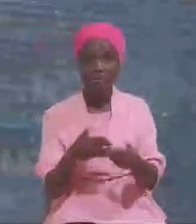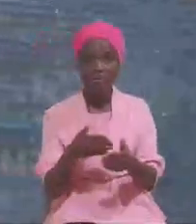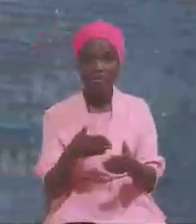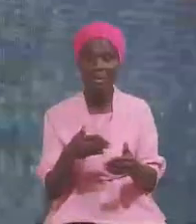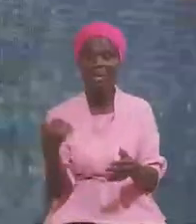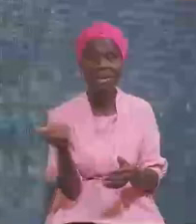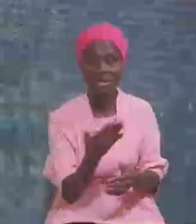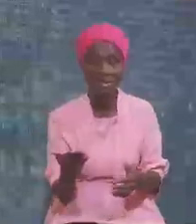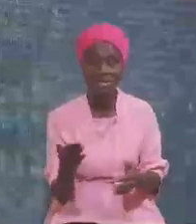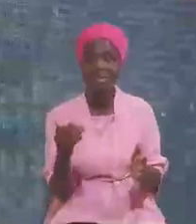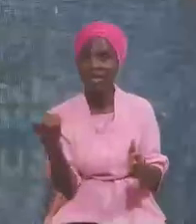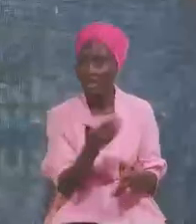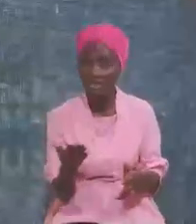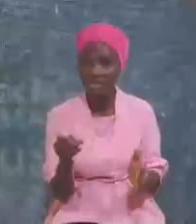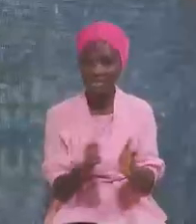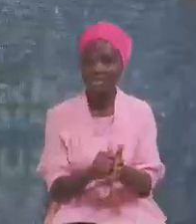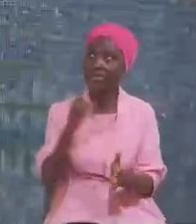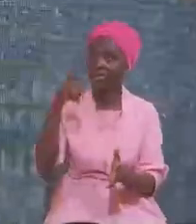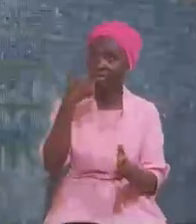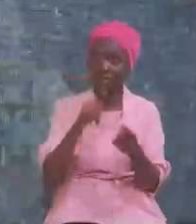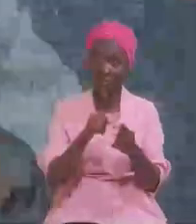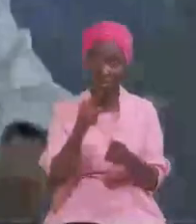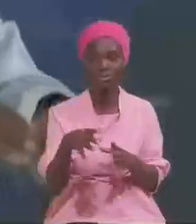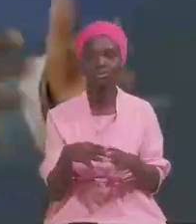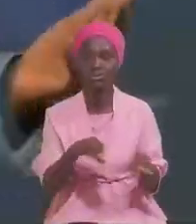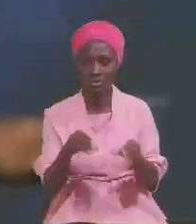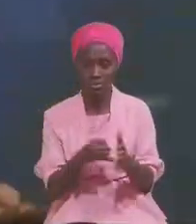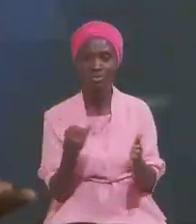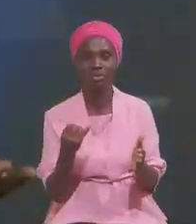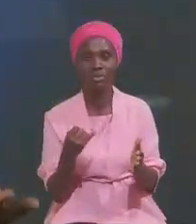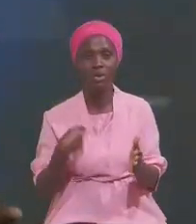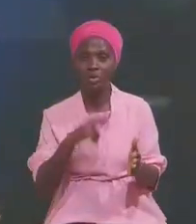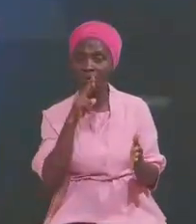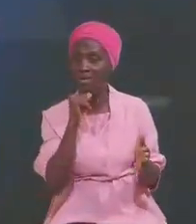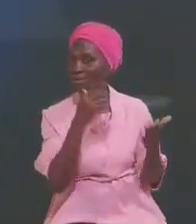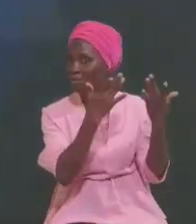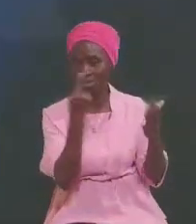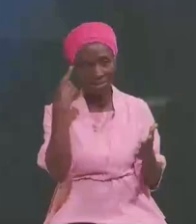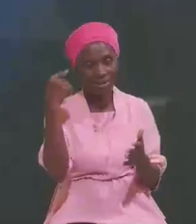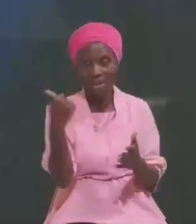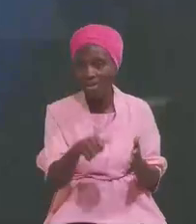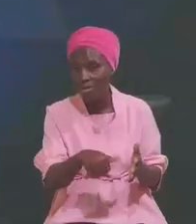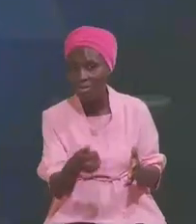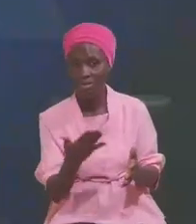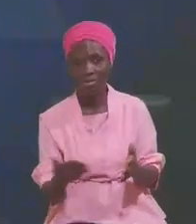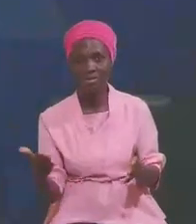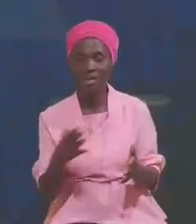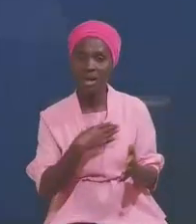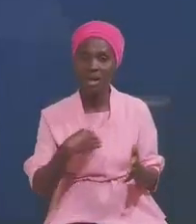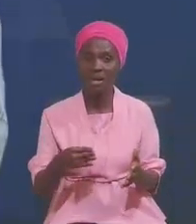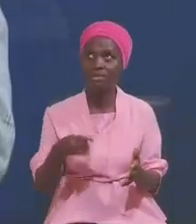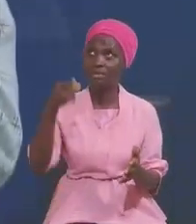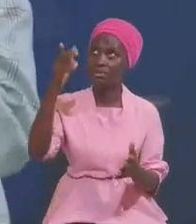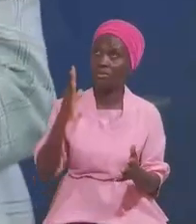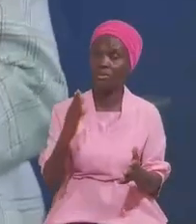Faites ce qu'il vous dira. Vous voyez, vous n'attendez pas d'autre chose. Et Dieu a parlé.